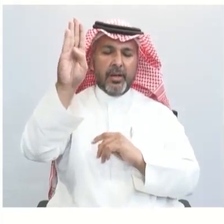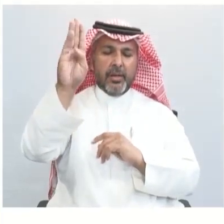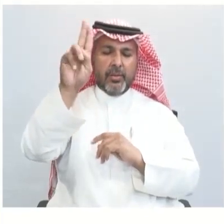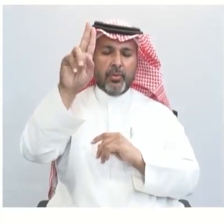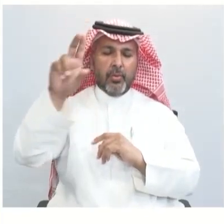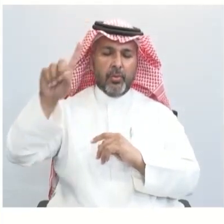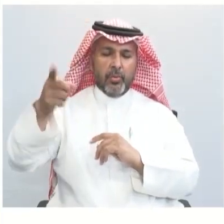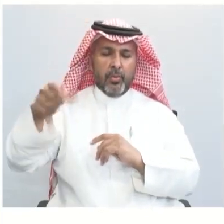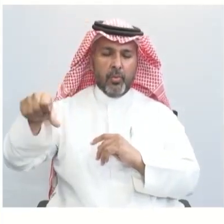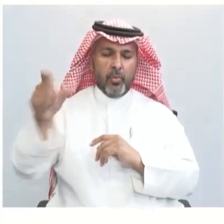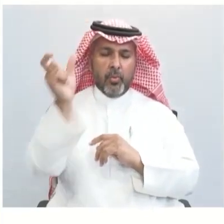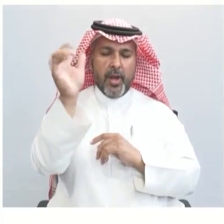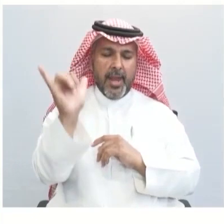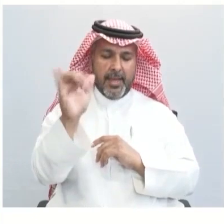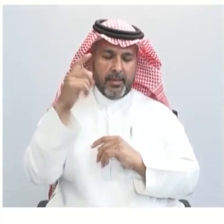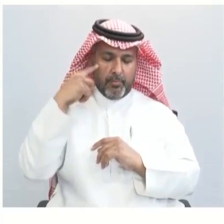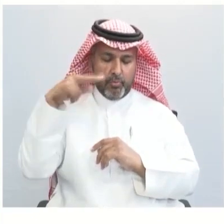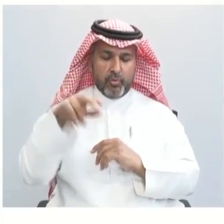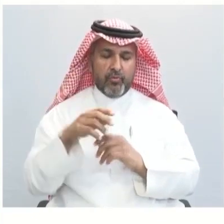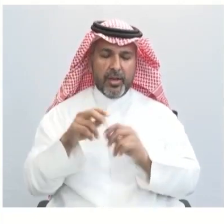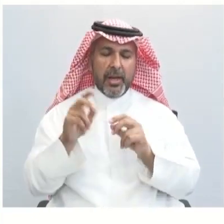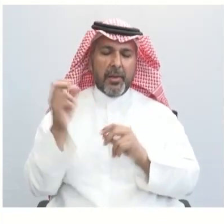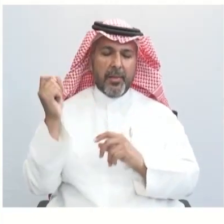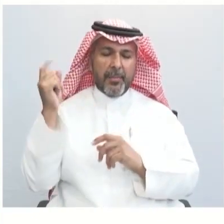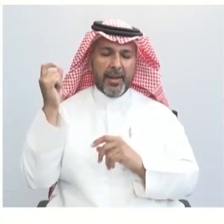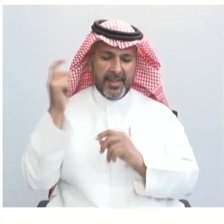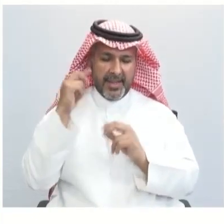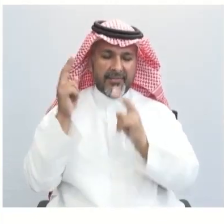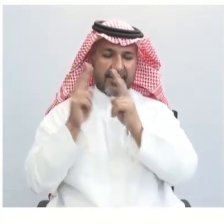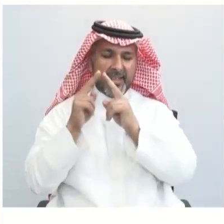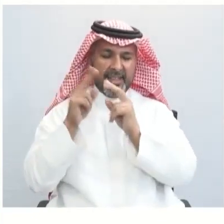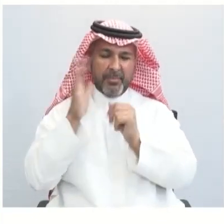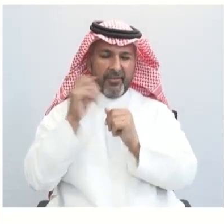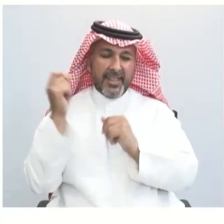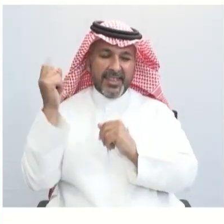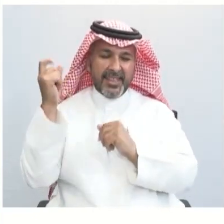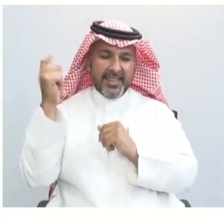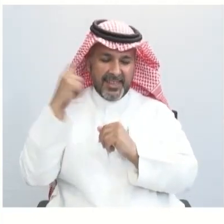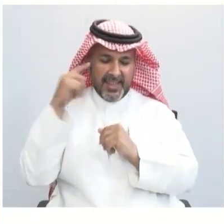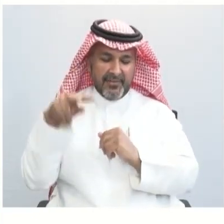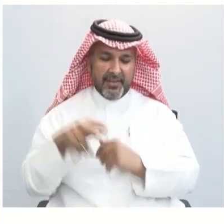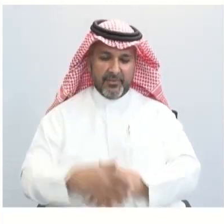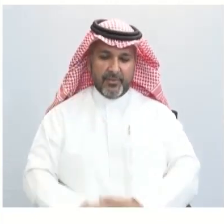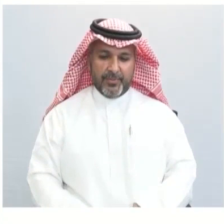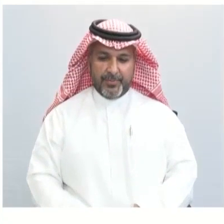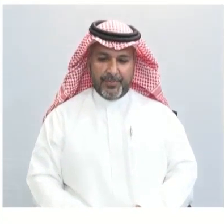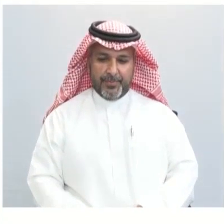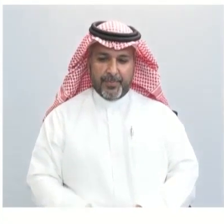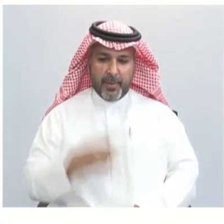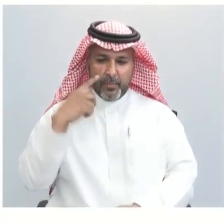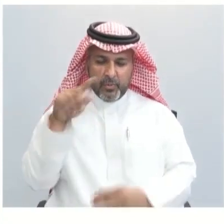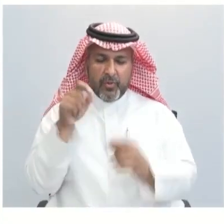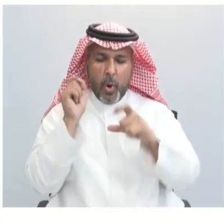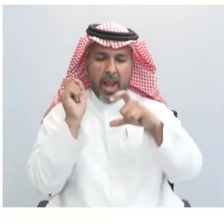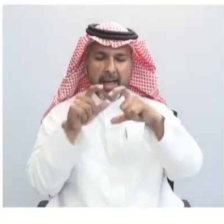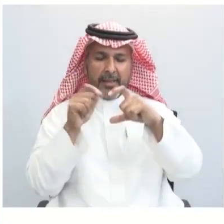نصائح فعالة لاستراتيجيات التسويق الإلكتروني، التواجد على الشبكة العنكبوتية وكيفية زيادته، التسويق